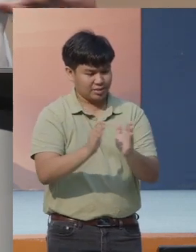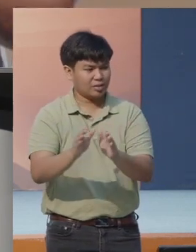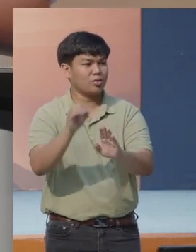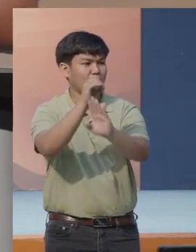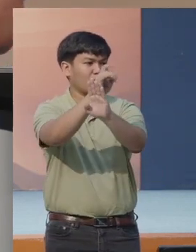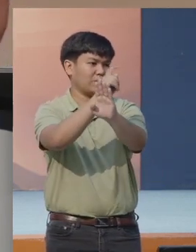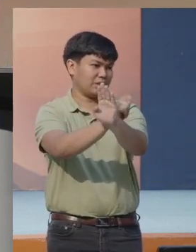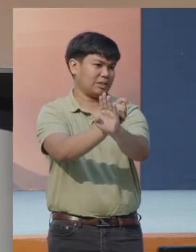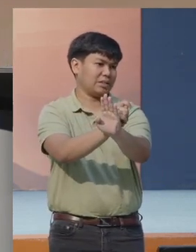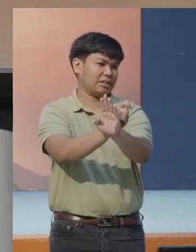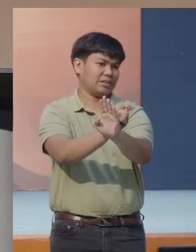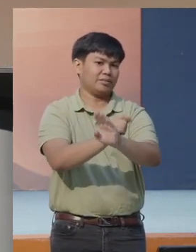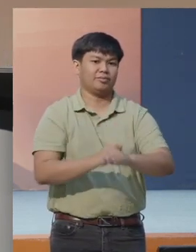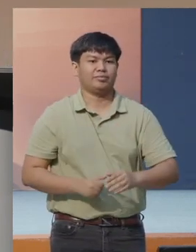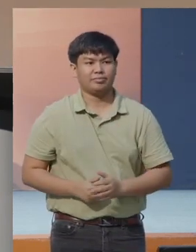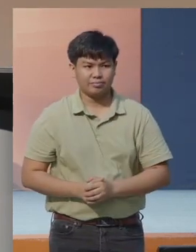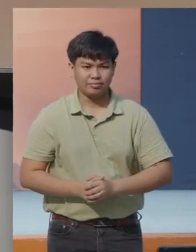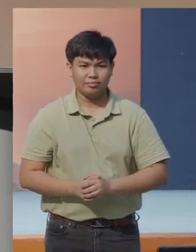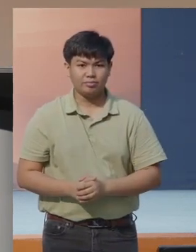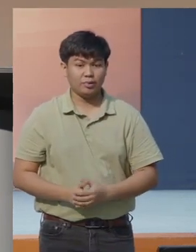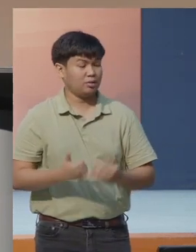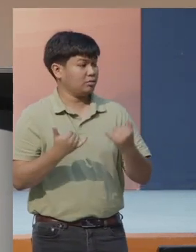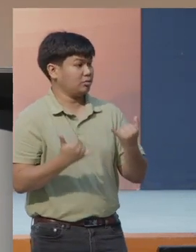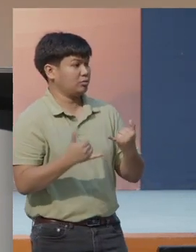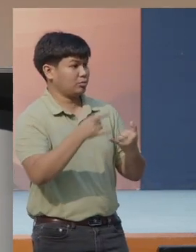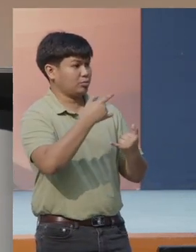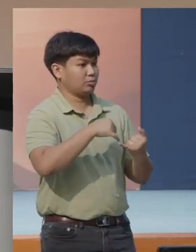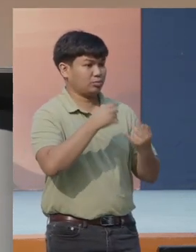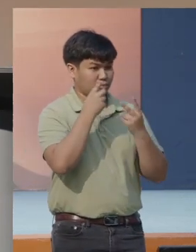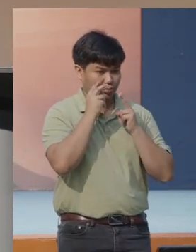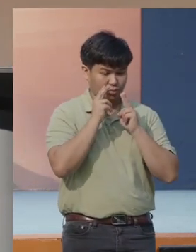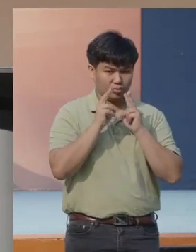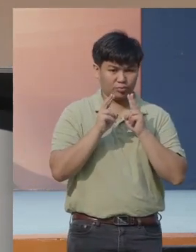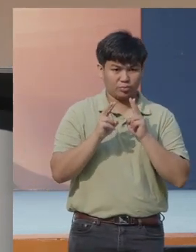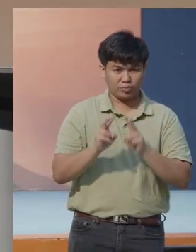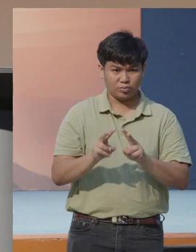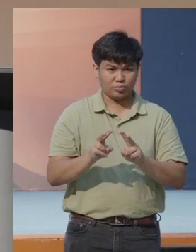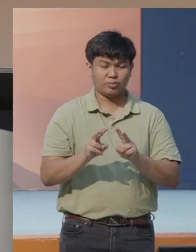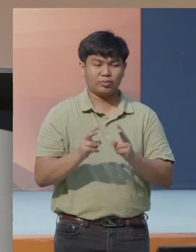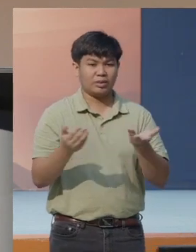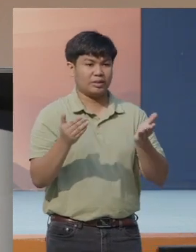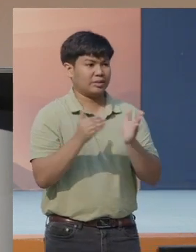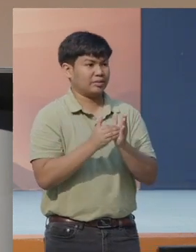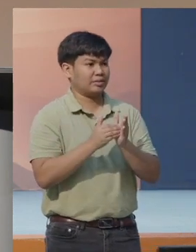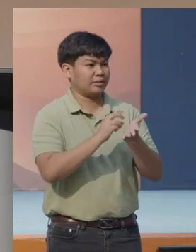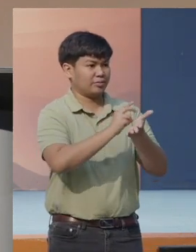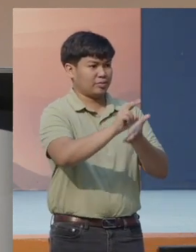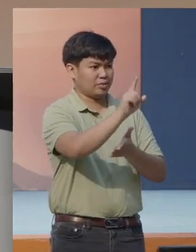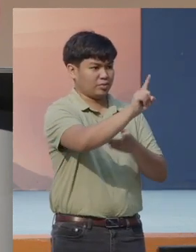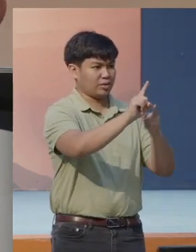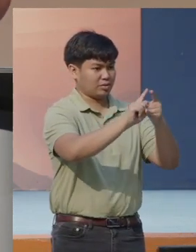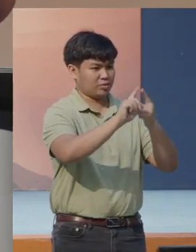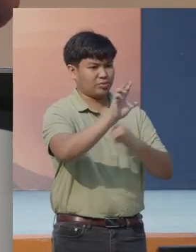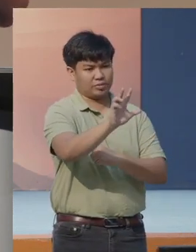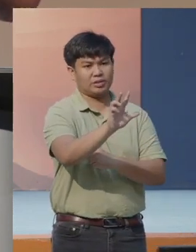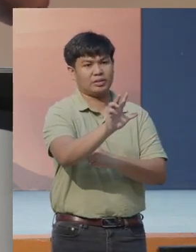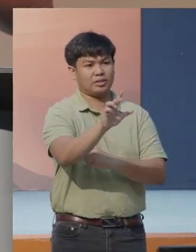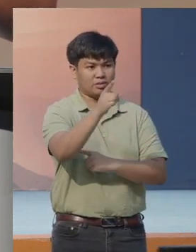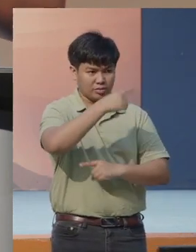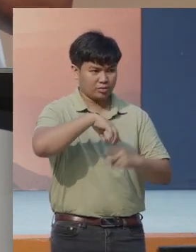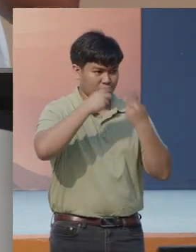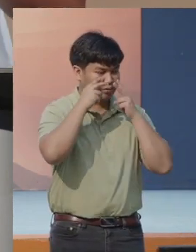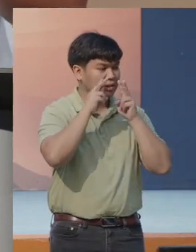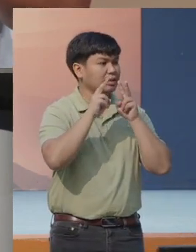Testament, most especially. Kaya po dito, zoom in tayo ulit, no? Sa verse 1 to 3, kita